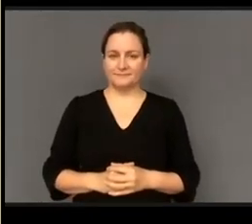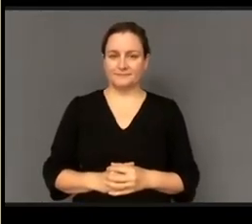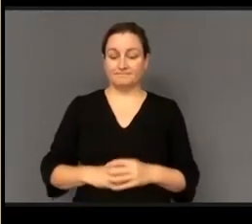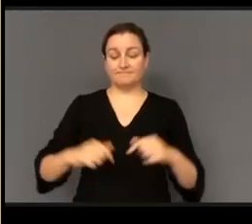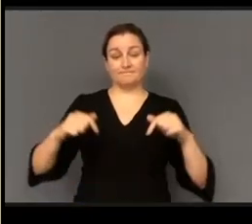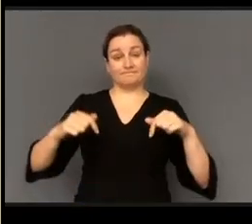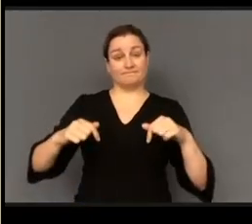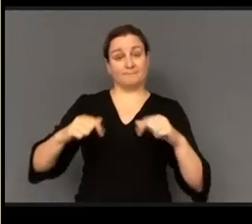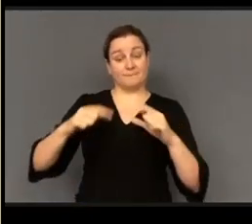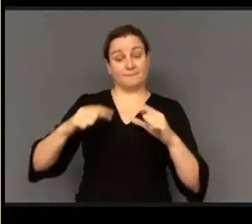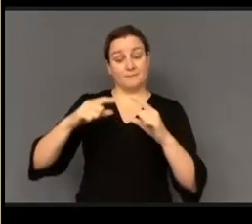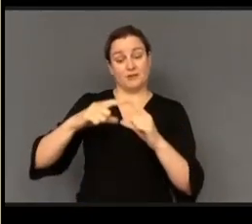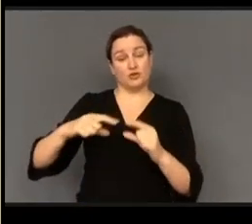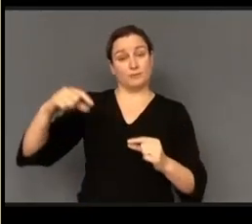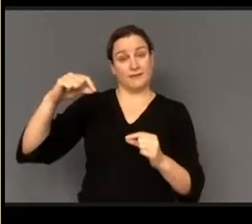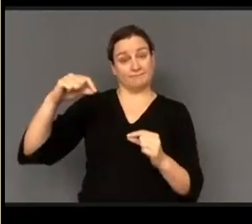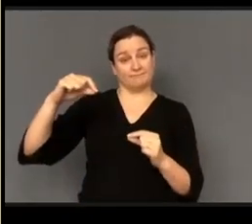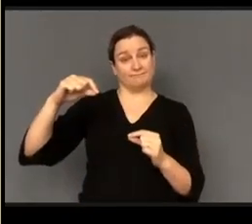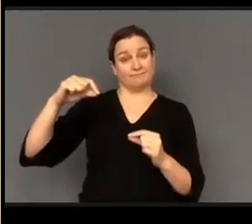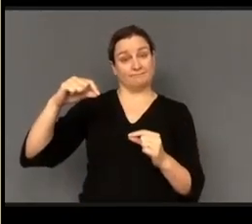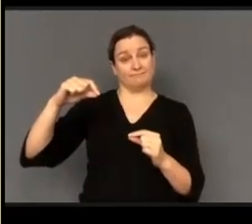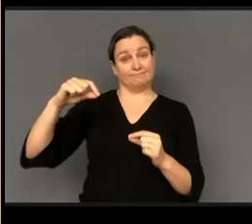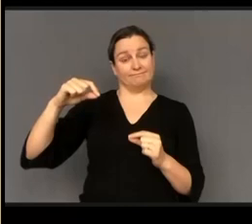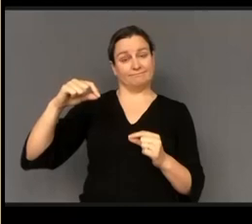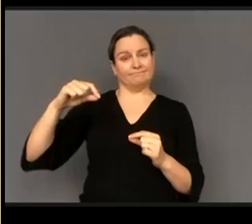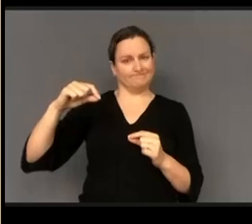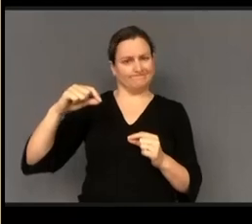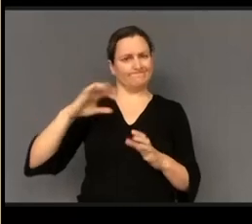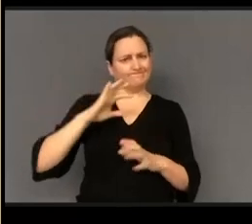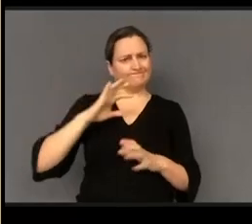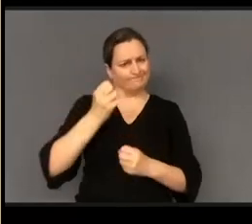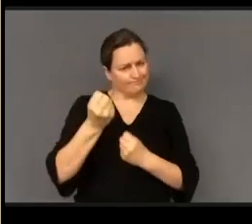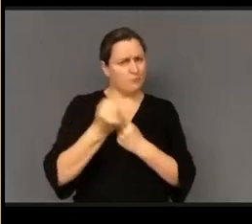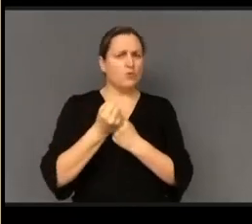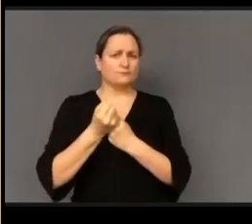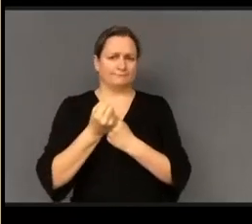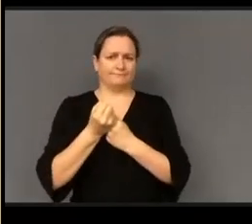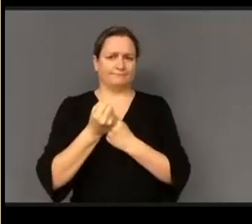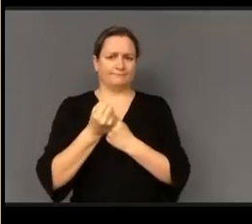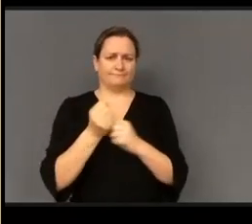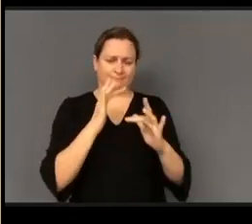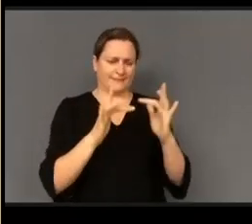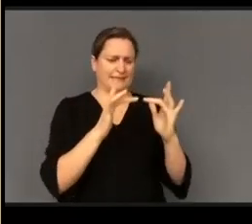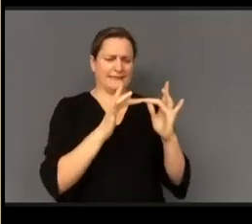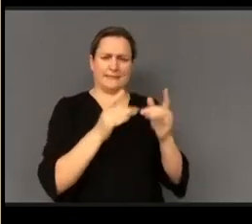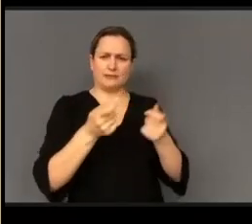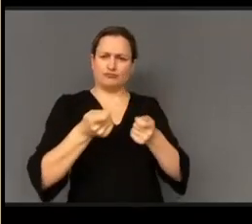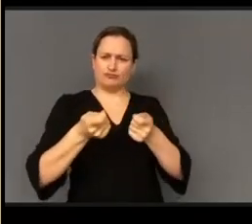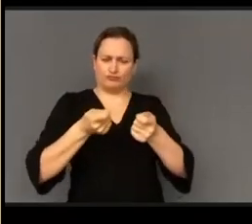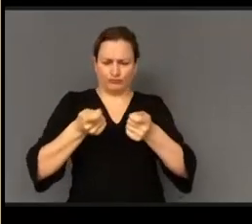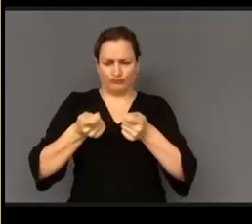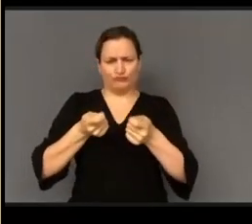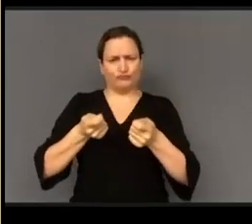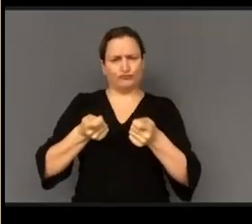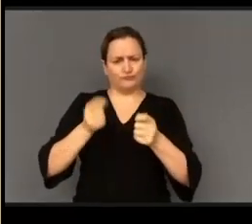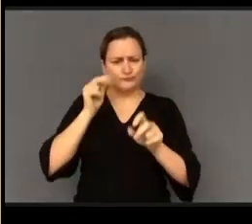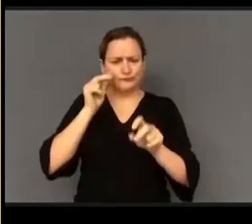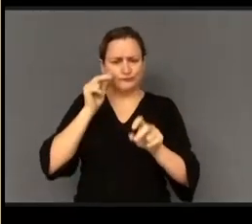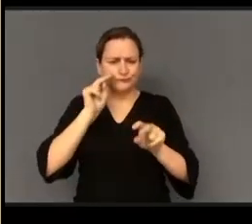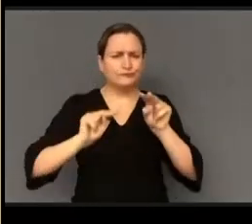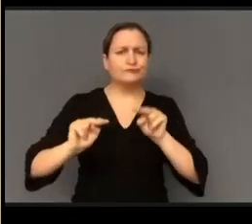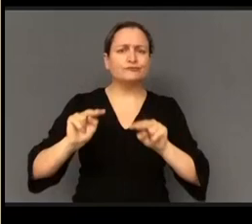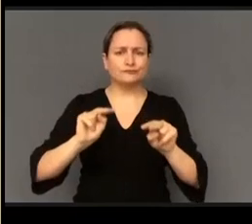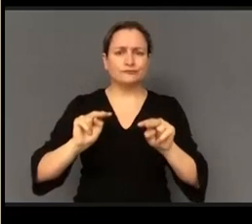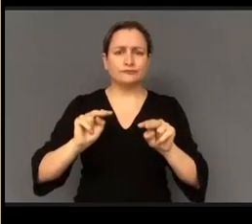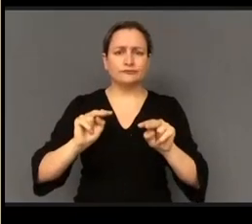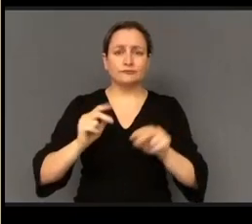Le Japon reste engagé vis-à-vis de la gouvernance de l'Internet par le biais